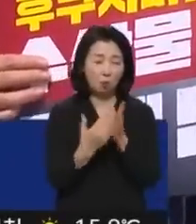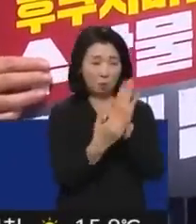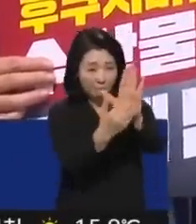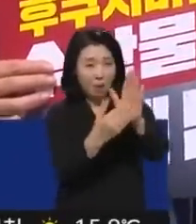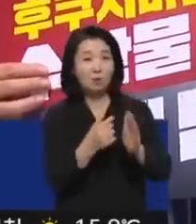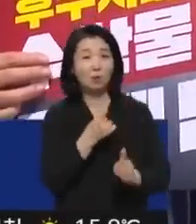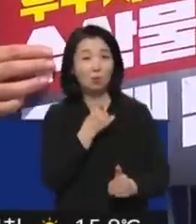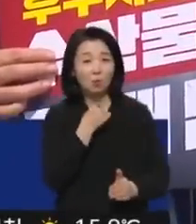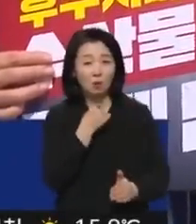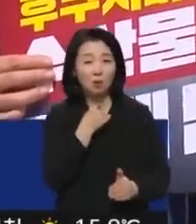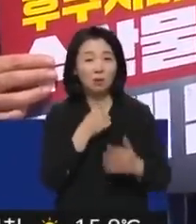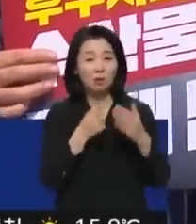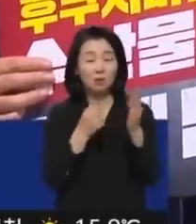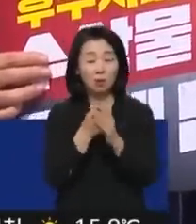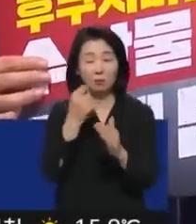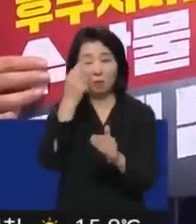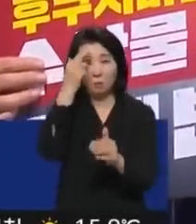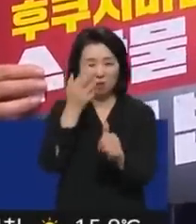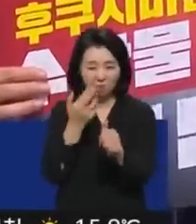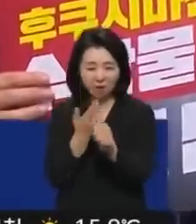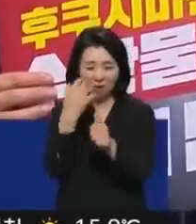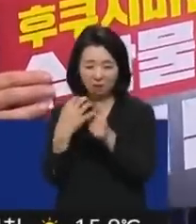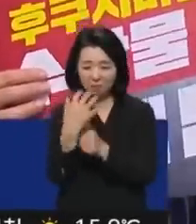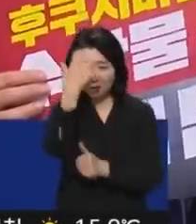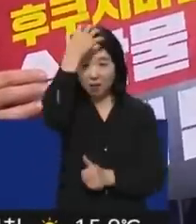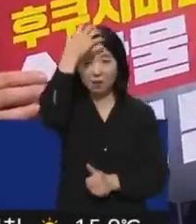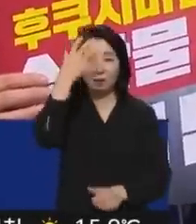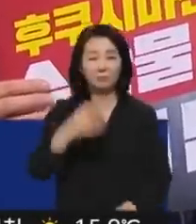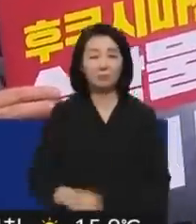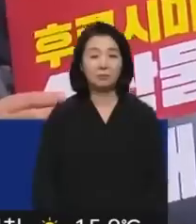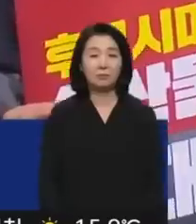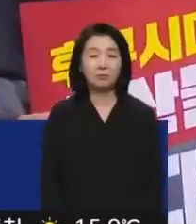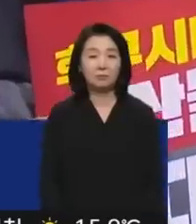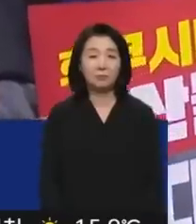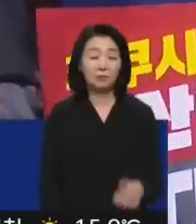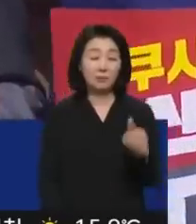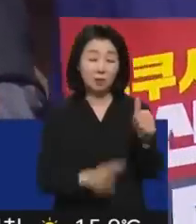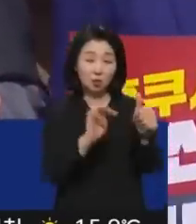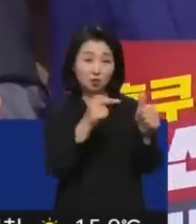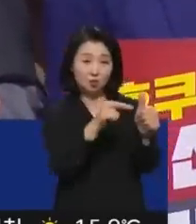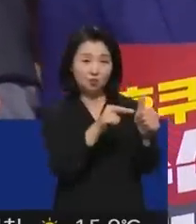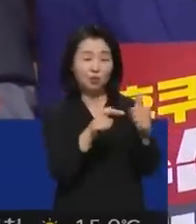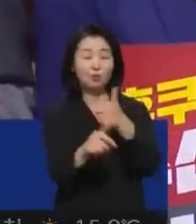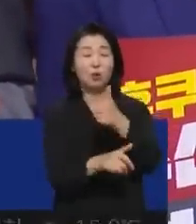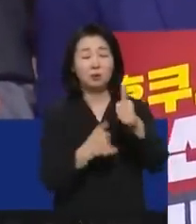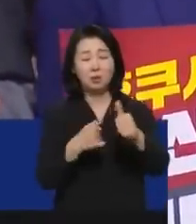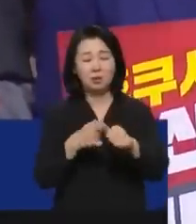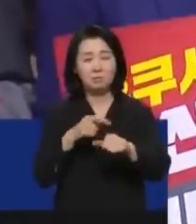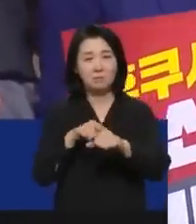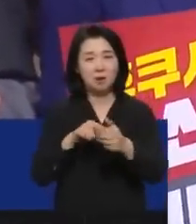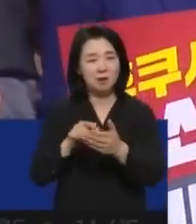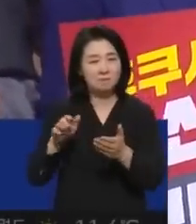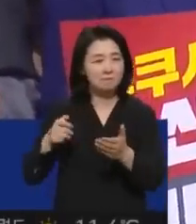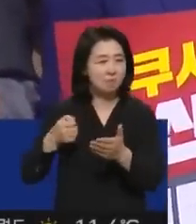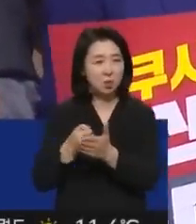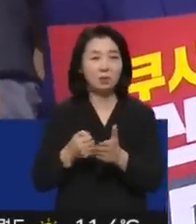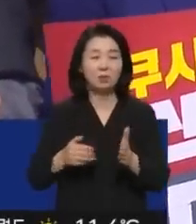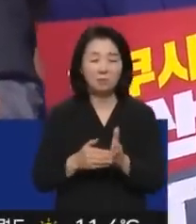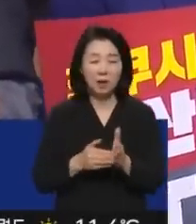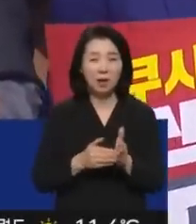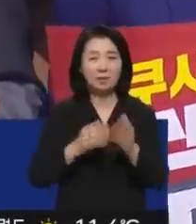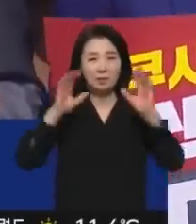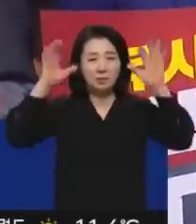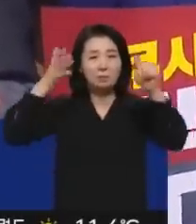일념으로 삭발을 결의하셨습니다. 윤재갑 위원장님의 뜨거운 결의에 모두 큰